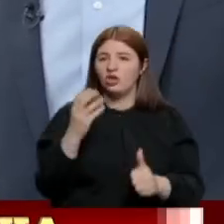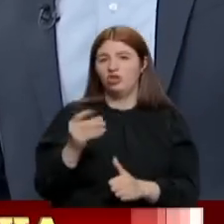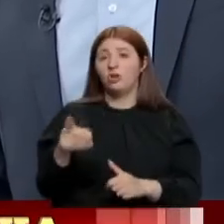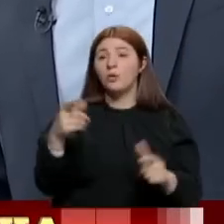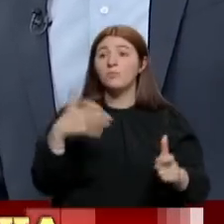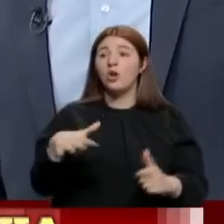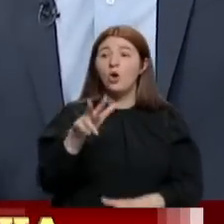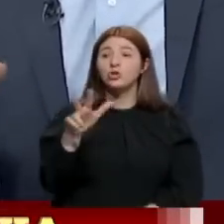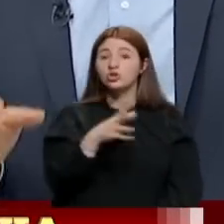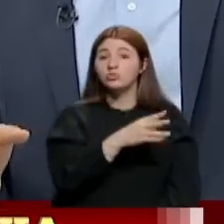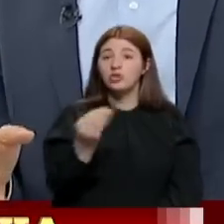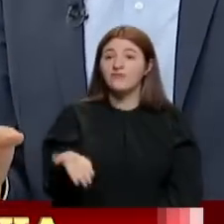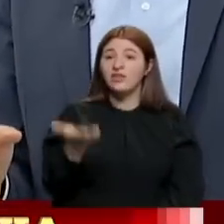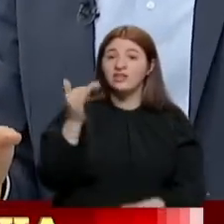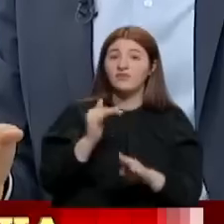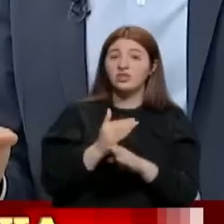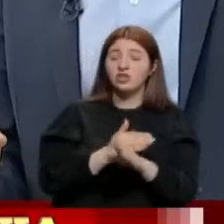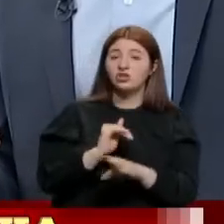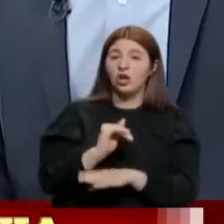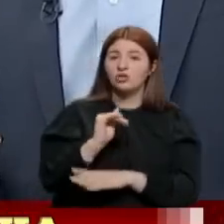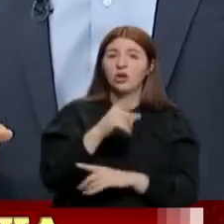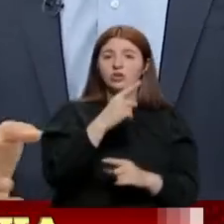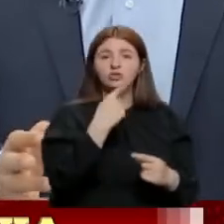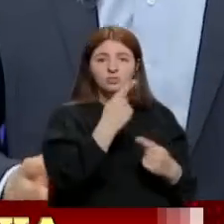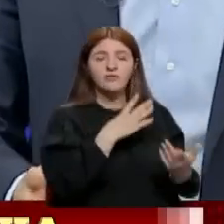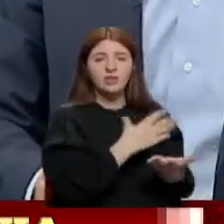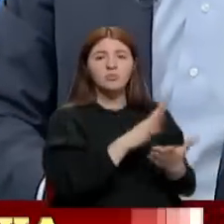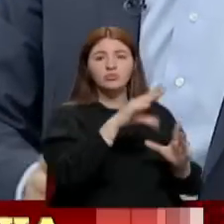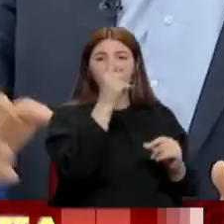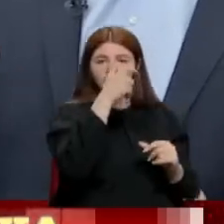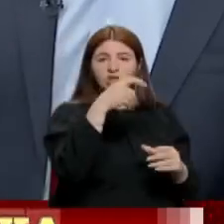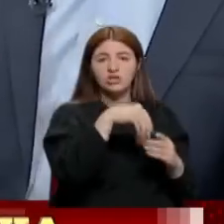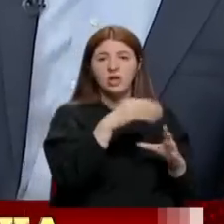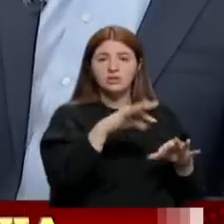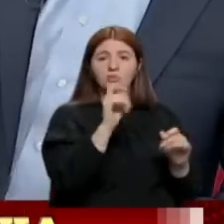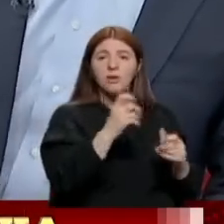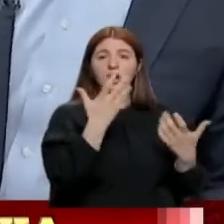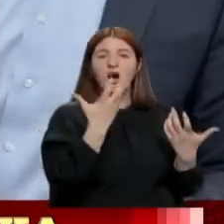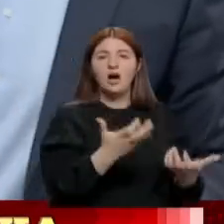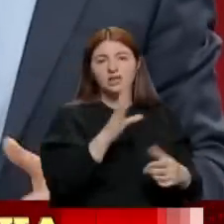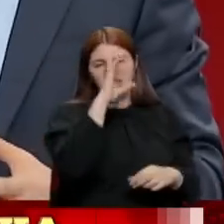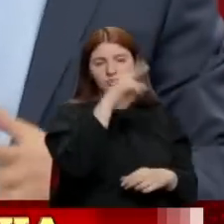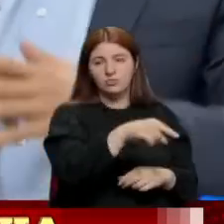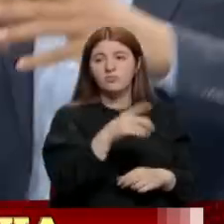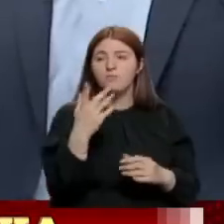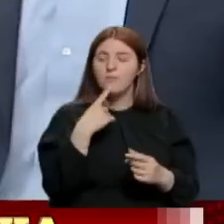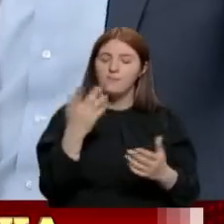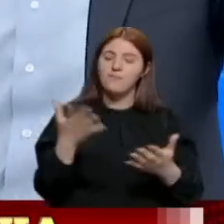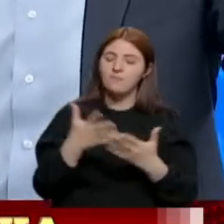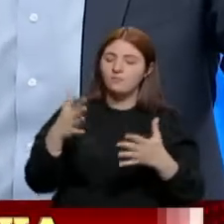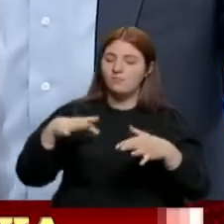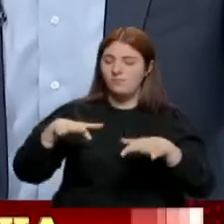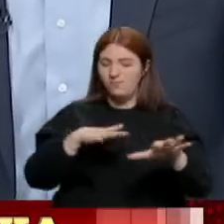Çünkü bu bölgede 30 milyondan fazla yurttaşımız yaşıyor. Devam cümleleri de vardı. Hani bütün Türkiye için hazırlık yapılıyor ama ağırlıkla şöyle bir durum. İstanbul'a... Diyelim ki daha büyük bir deprem